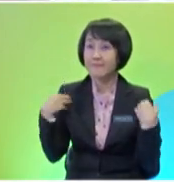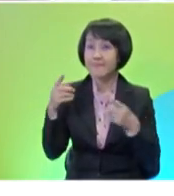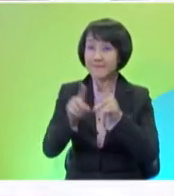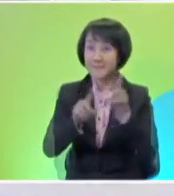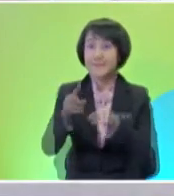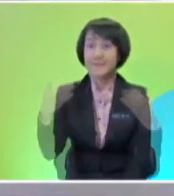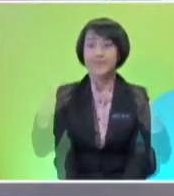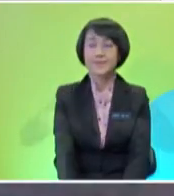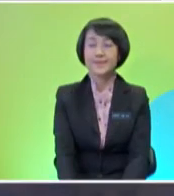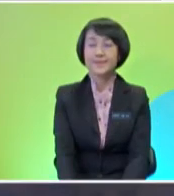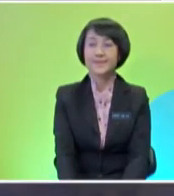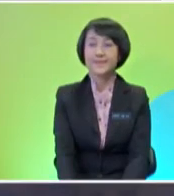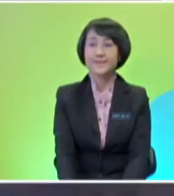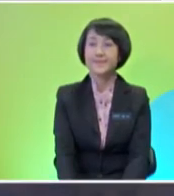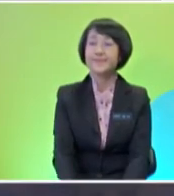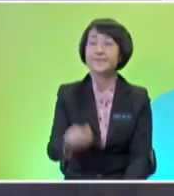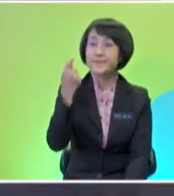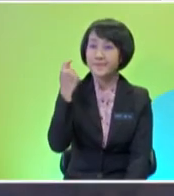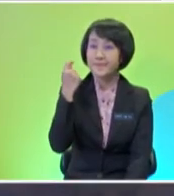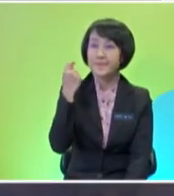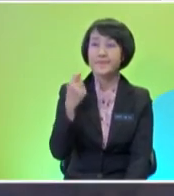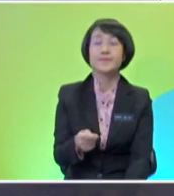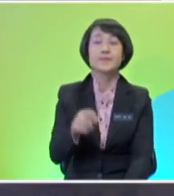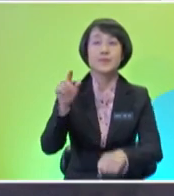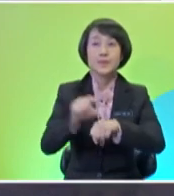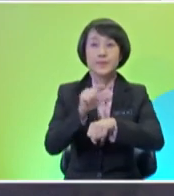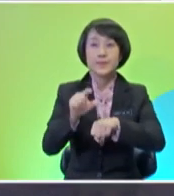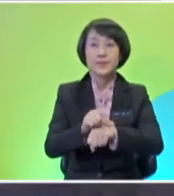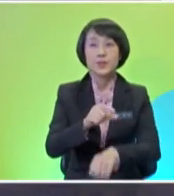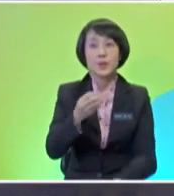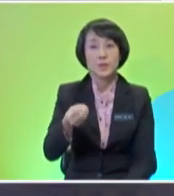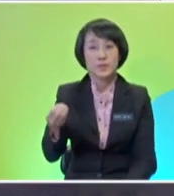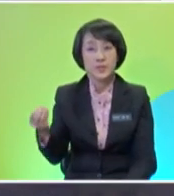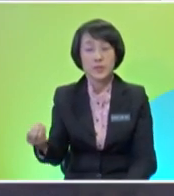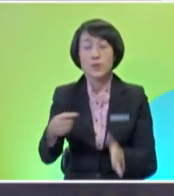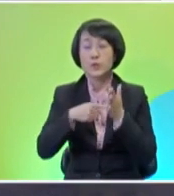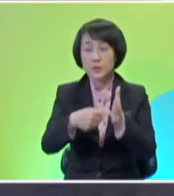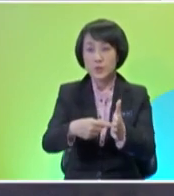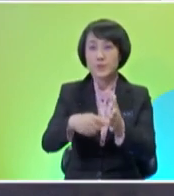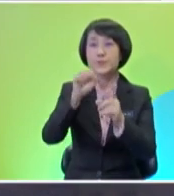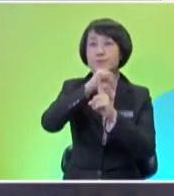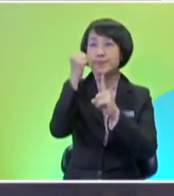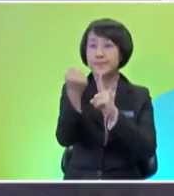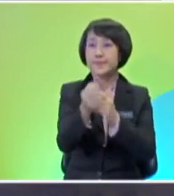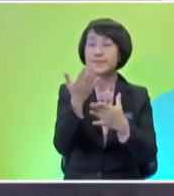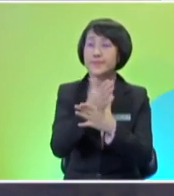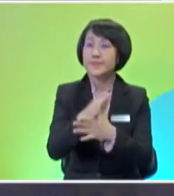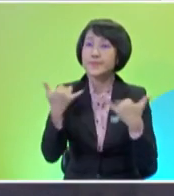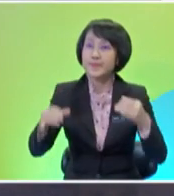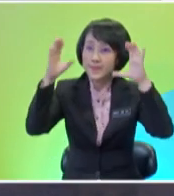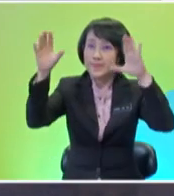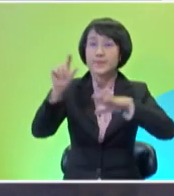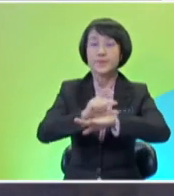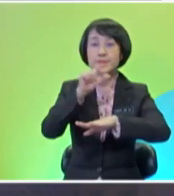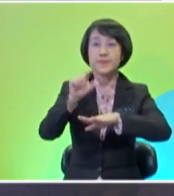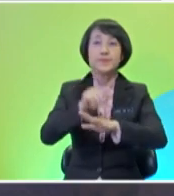peluang untuk dapat bintang oke Kris tadi kita udah gunakan objek untuk menunjukkan situasi bahagia Oke sekarang cek gua akan gunakan